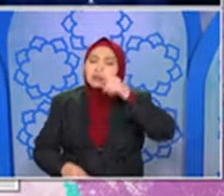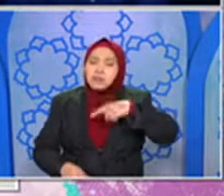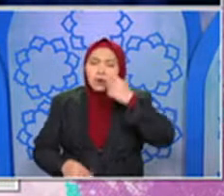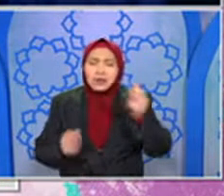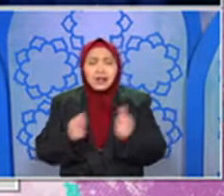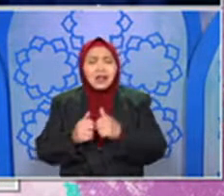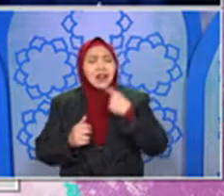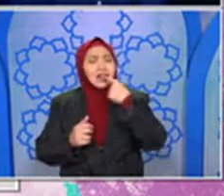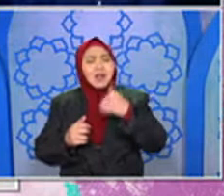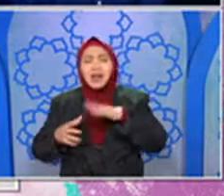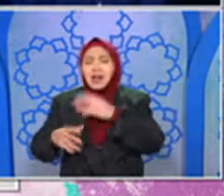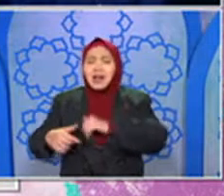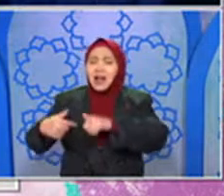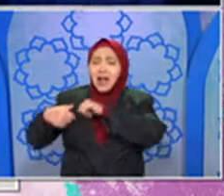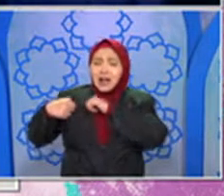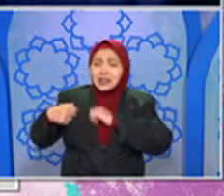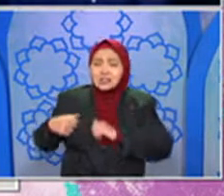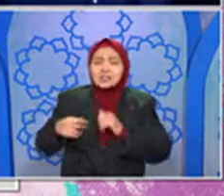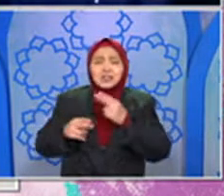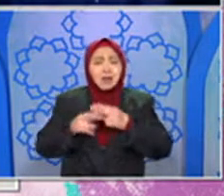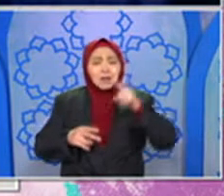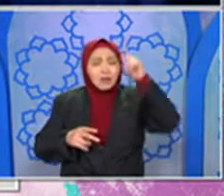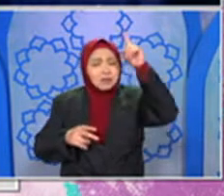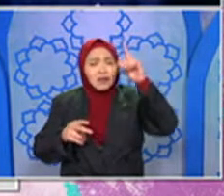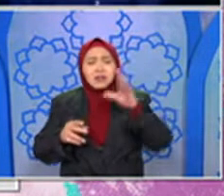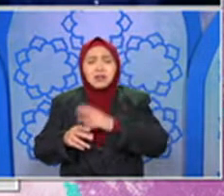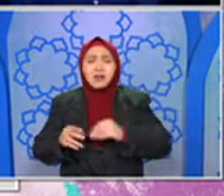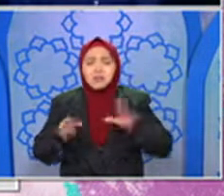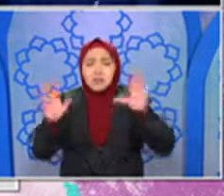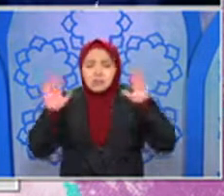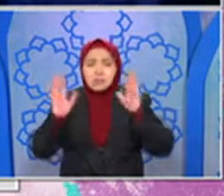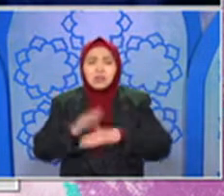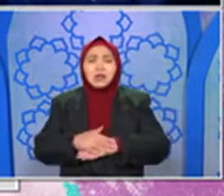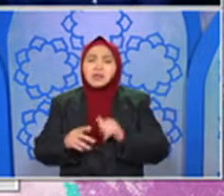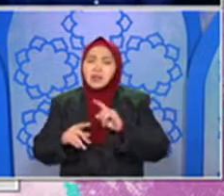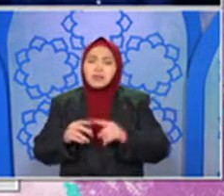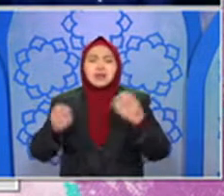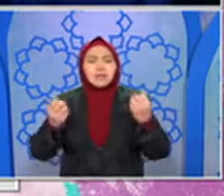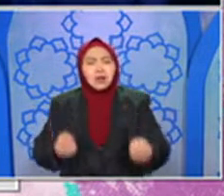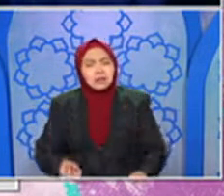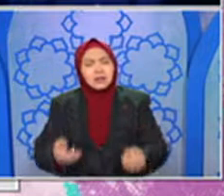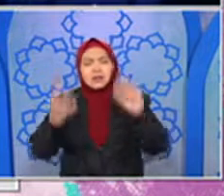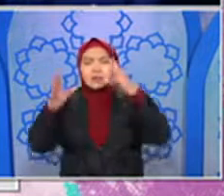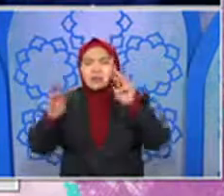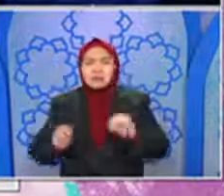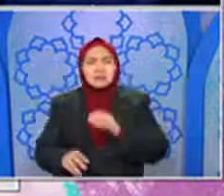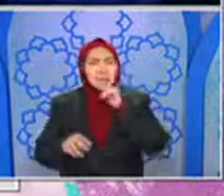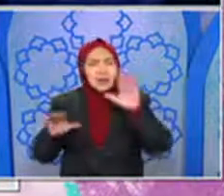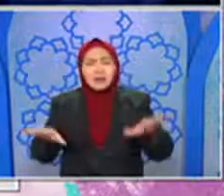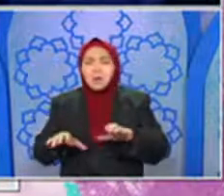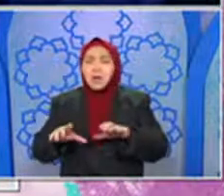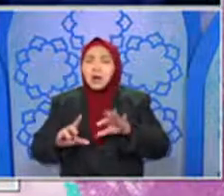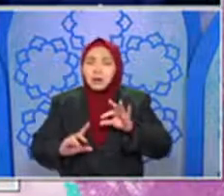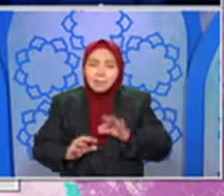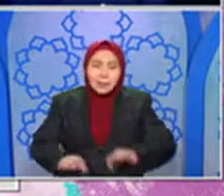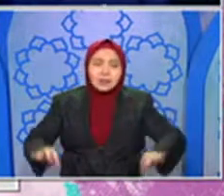وذكر اسم ربه فصلى بل تؤثرون